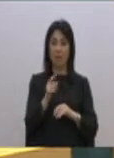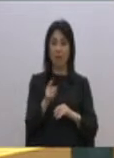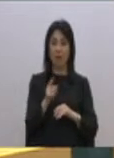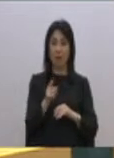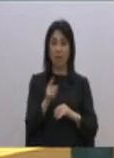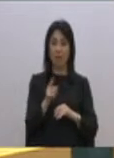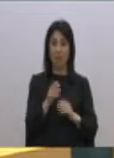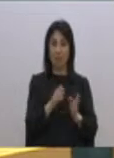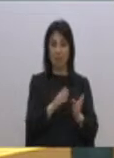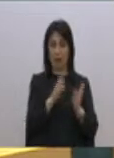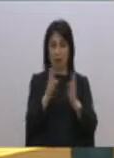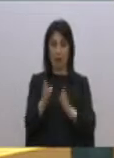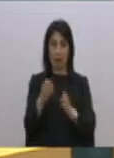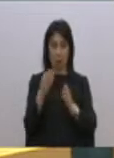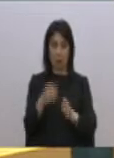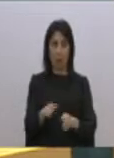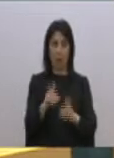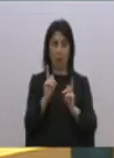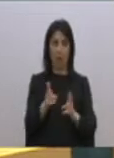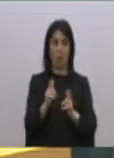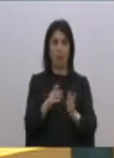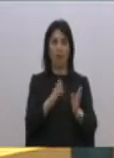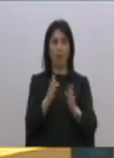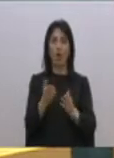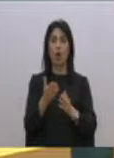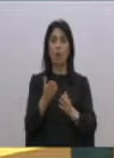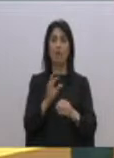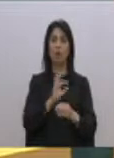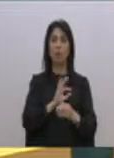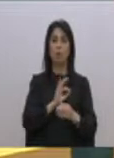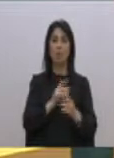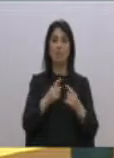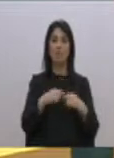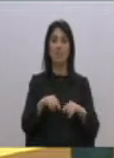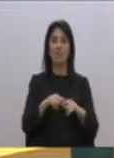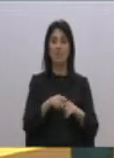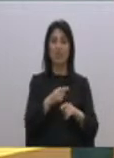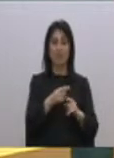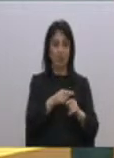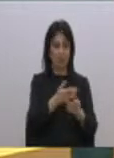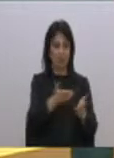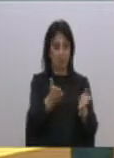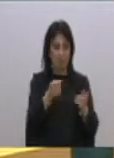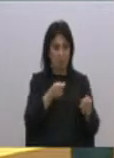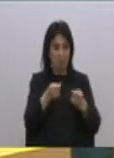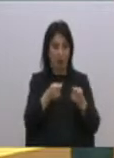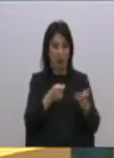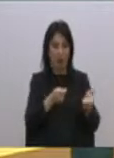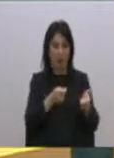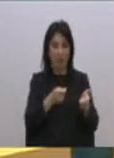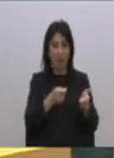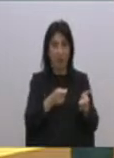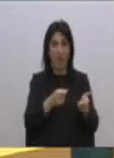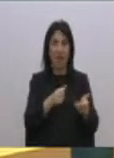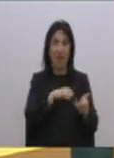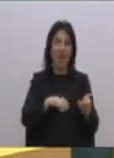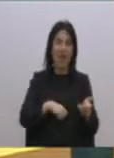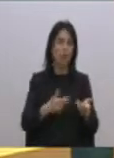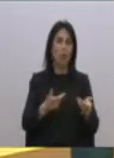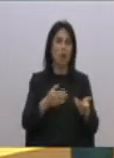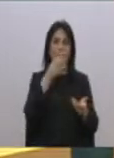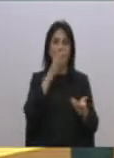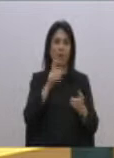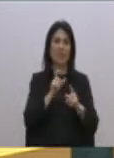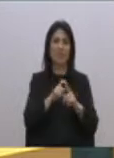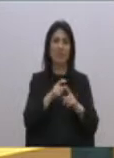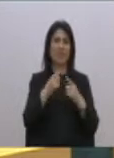და გავიდა შემდეგ ეტაპზე, რომელიც იუსტიციის საბჭოში იმ მართველ რაღაც კლანს დავარქმეთ თუ არ მოგწონთ ეს